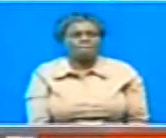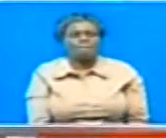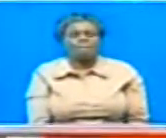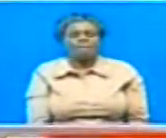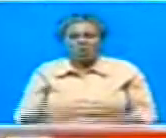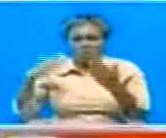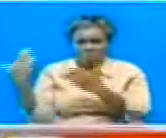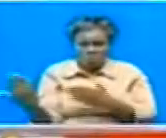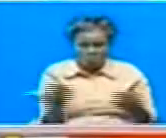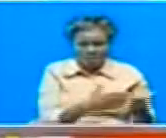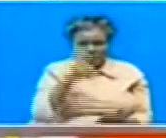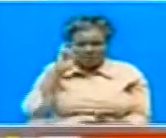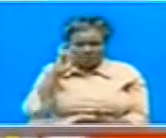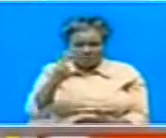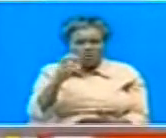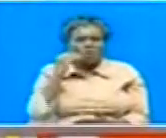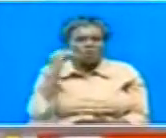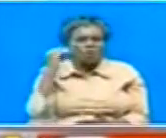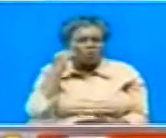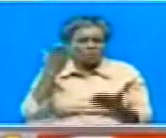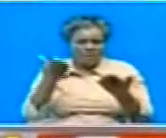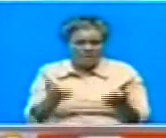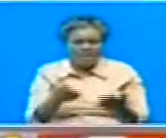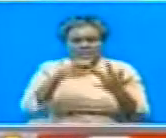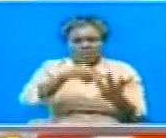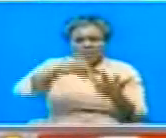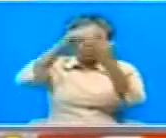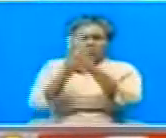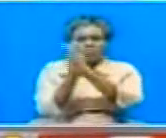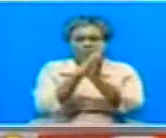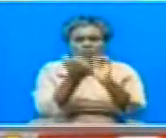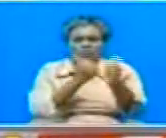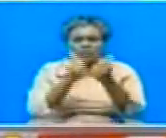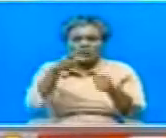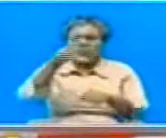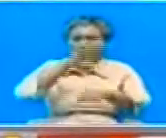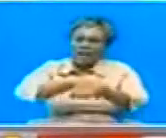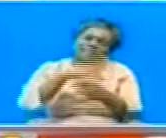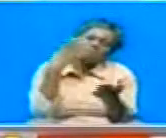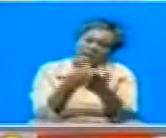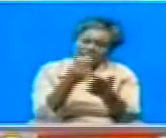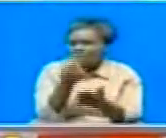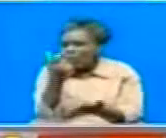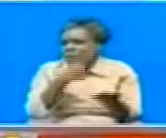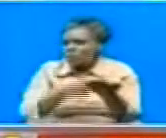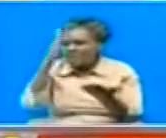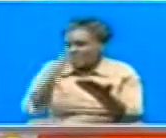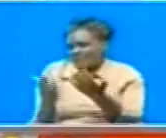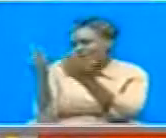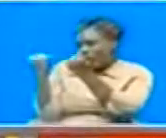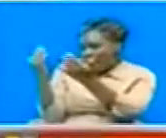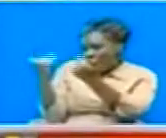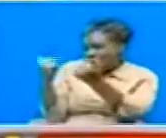Naam, karibu sana mpenzi mtazamaji hapo nyumbani, karibu katika makala haya ya Sports Pesa, ujishindie angalau pesa, manake weekend ndio hiyo inaanza kubisha hodi.